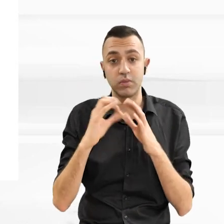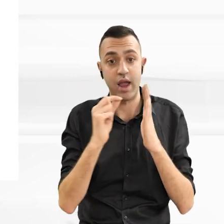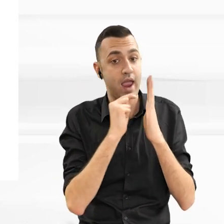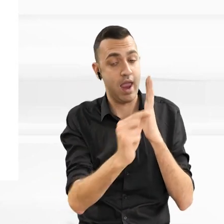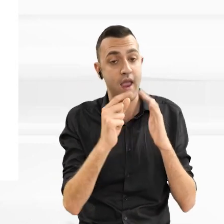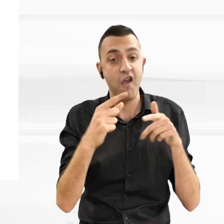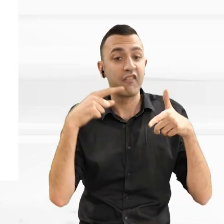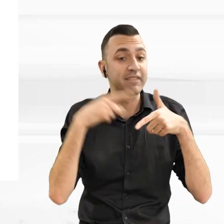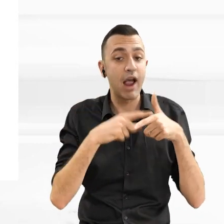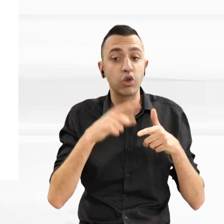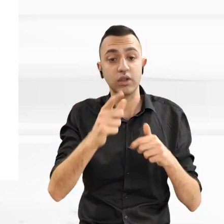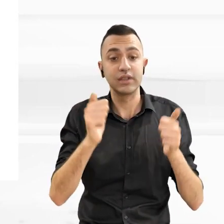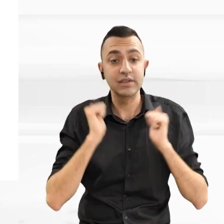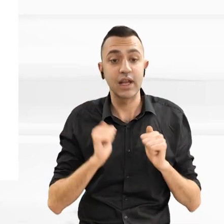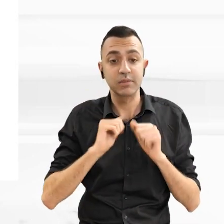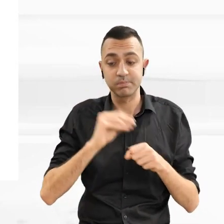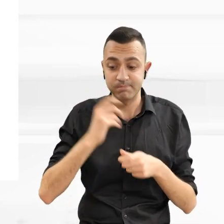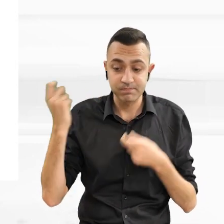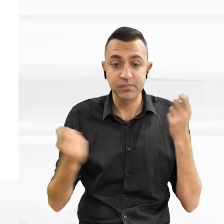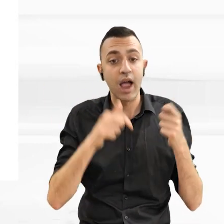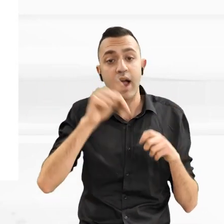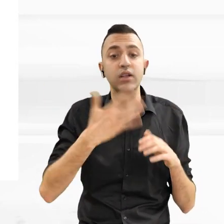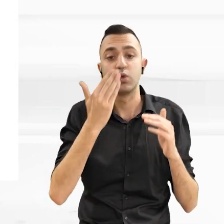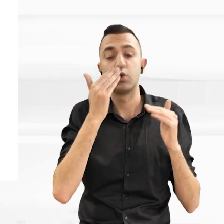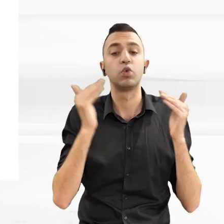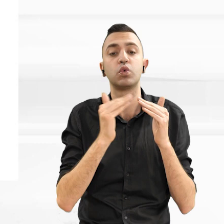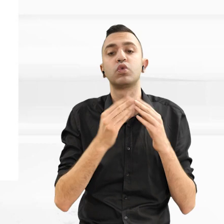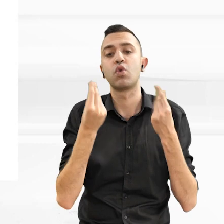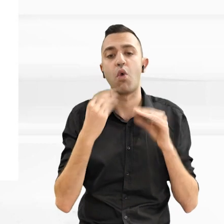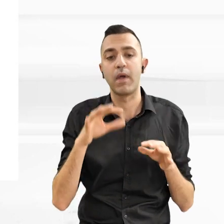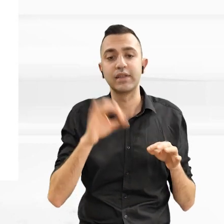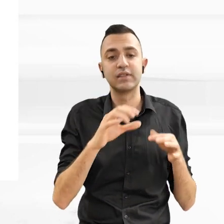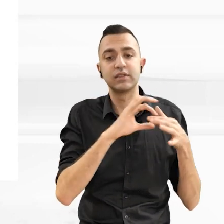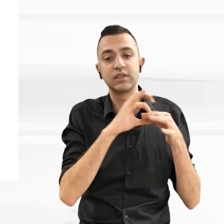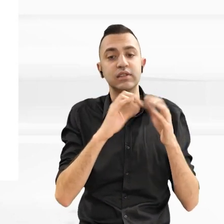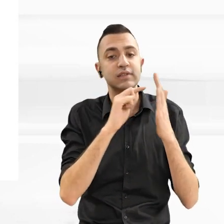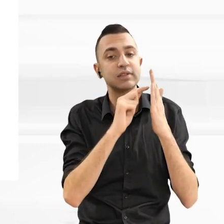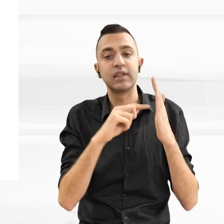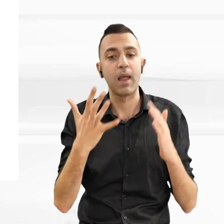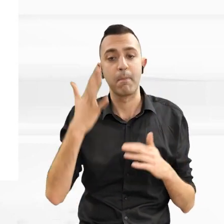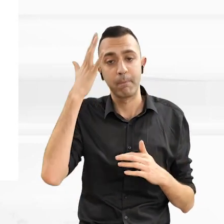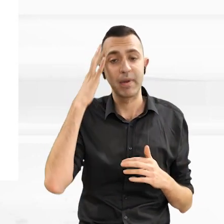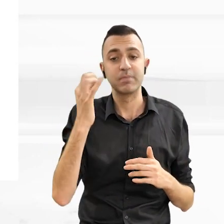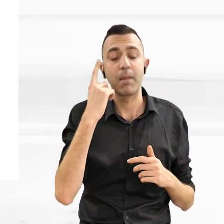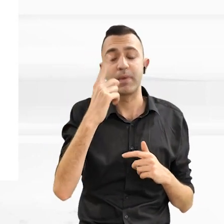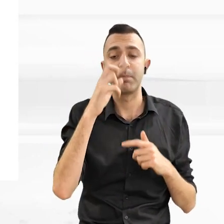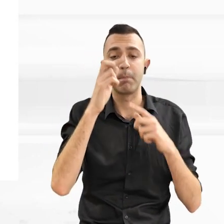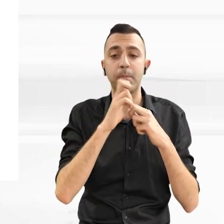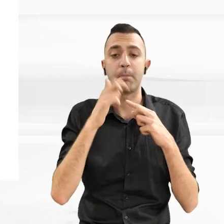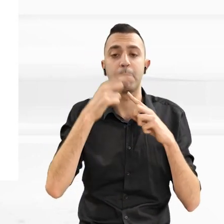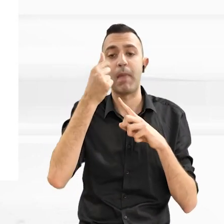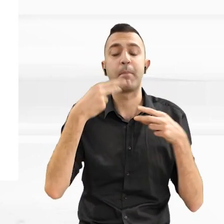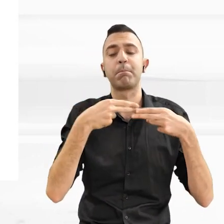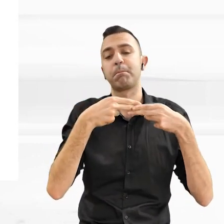proje çalışması ile ilgili anlatılmak istenen Aşağıdakilerden hangisi olamaz altı çizili söz arkadaşlar bilimsel bir peri masalı yani